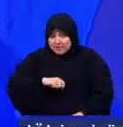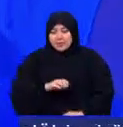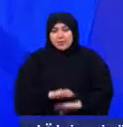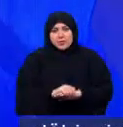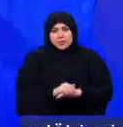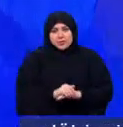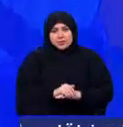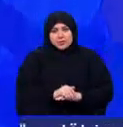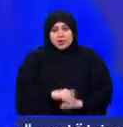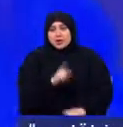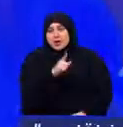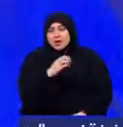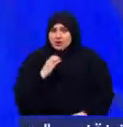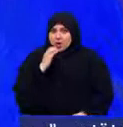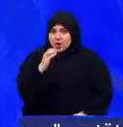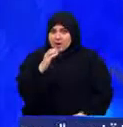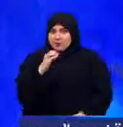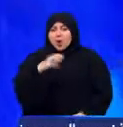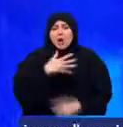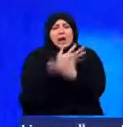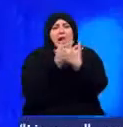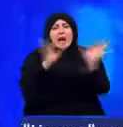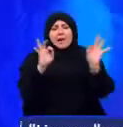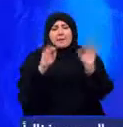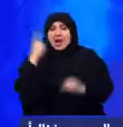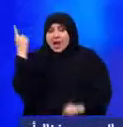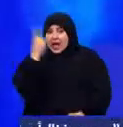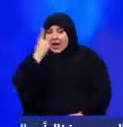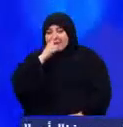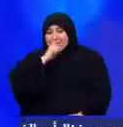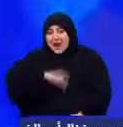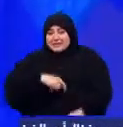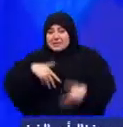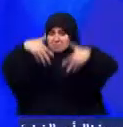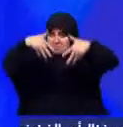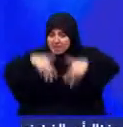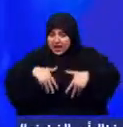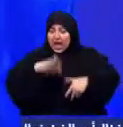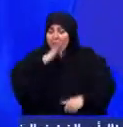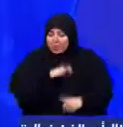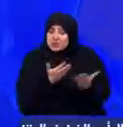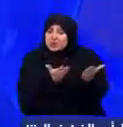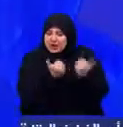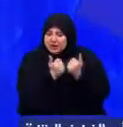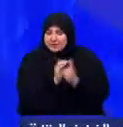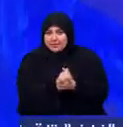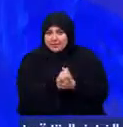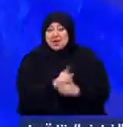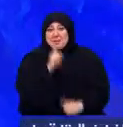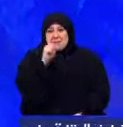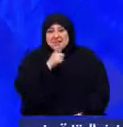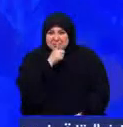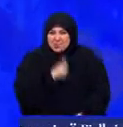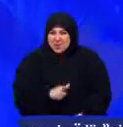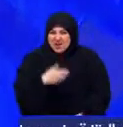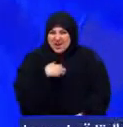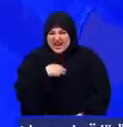نحن في كل الدول في حاجة إلى هذه المناعة. لا أريد أن أكون